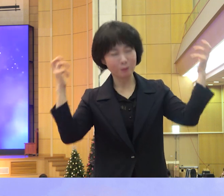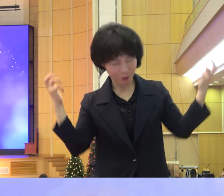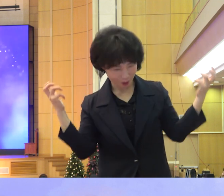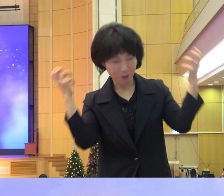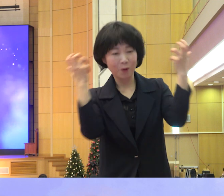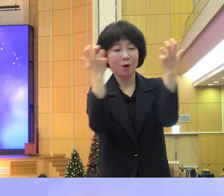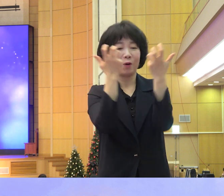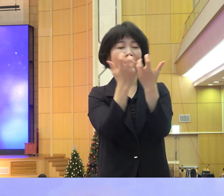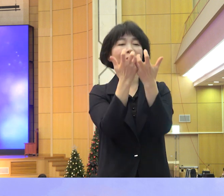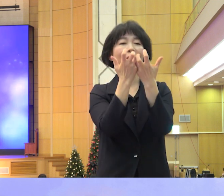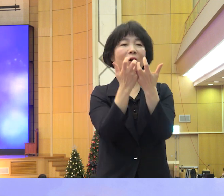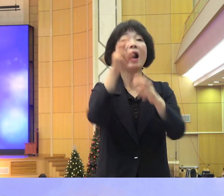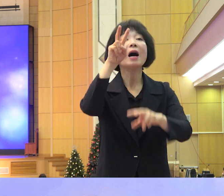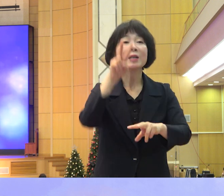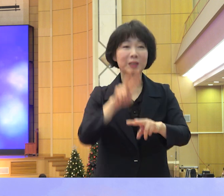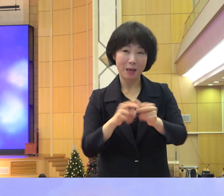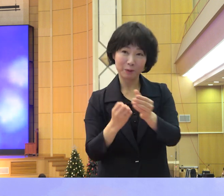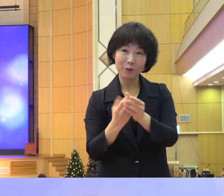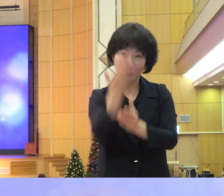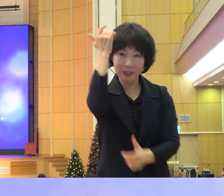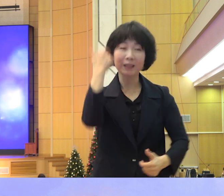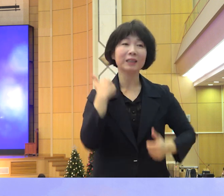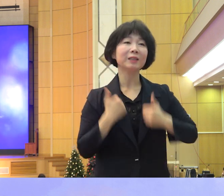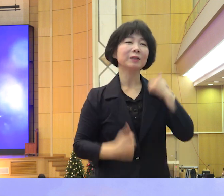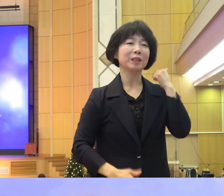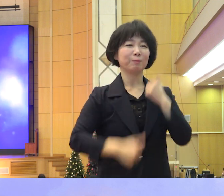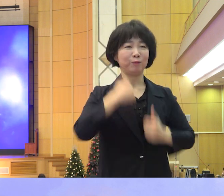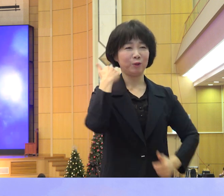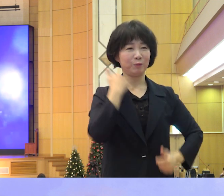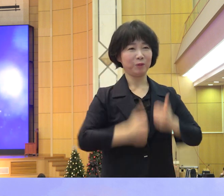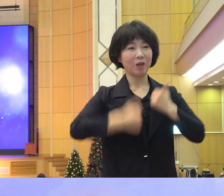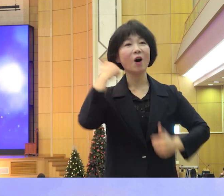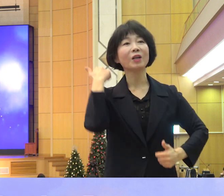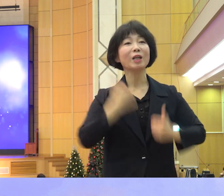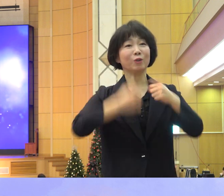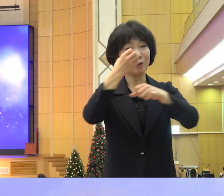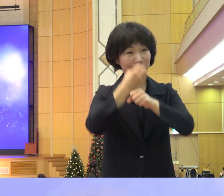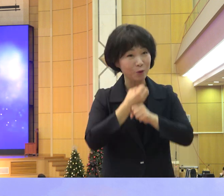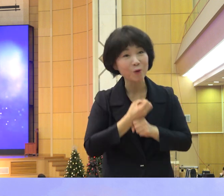찬송이 넘쳐요. 샘솟는 예쁨